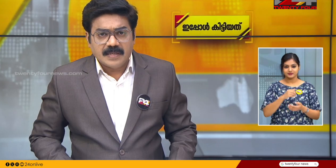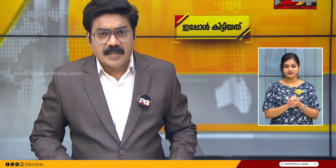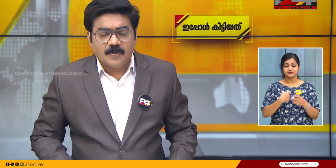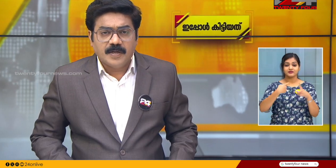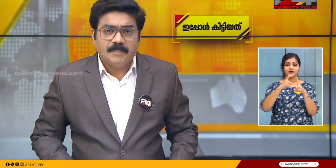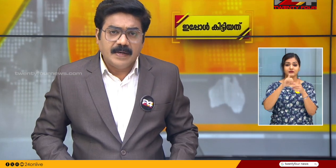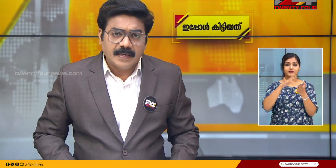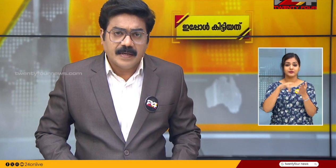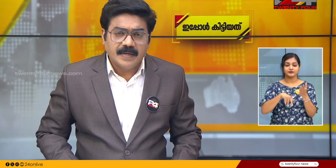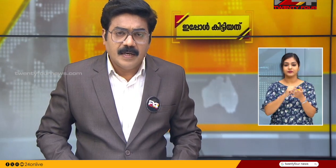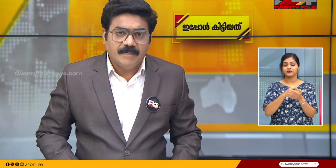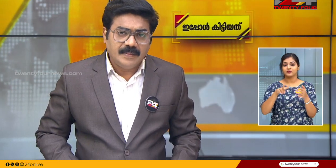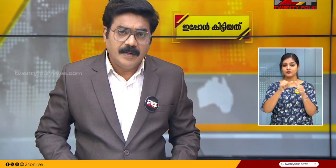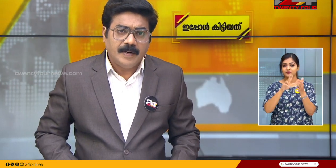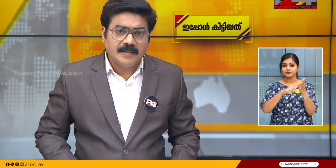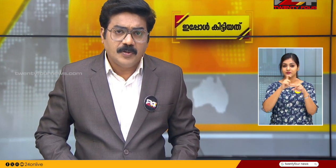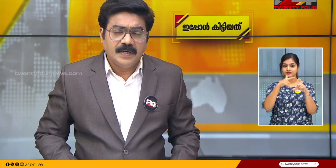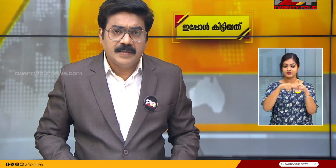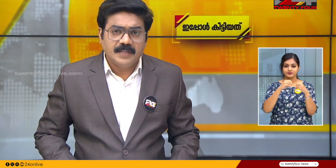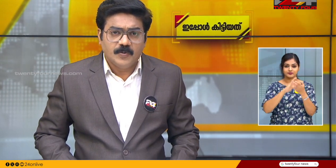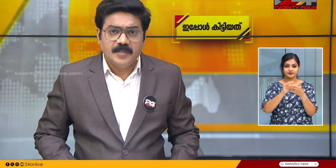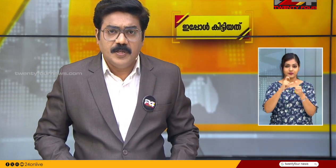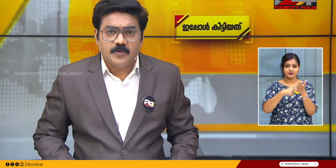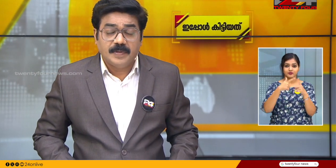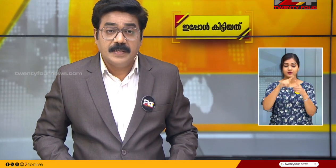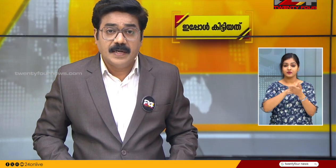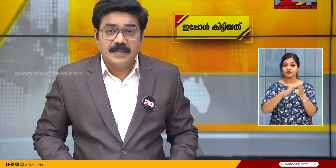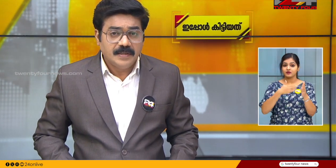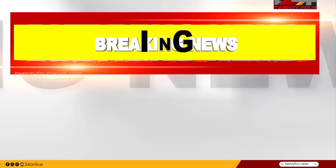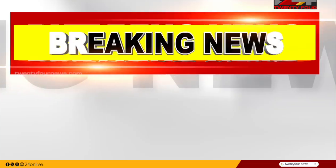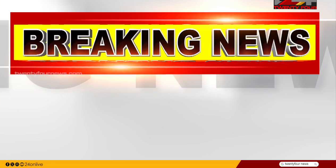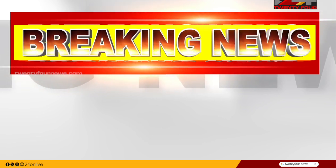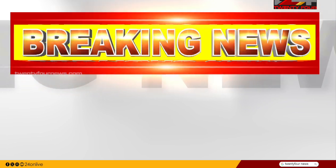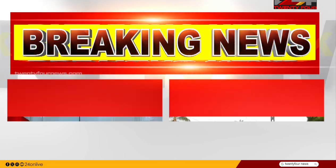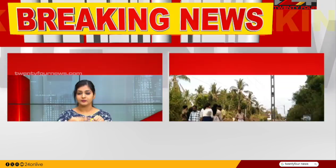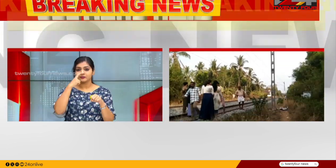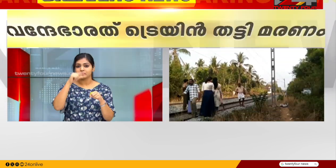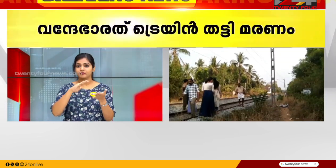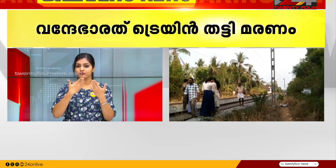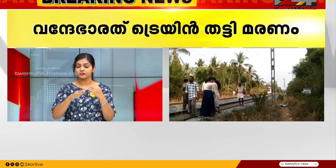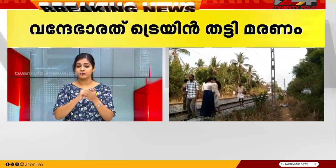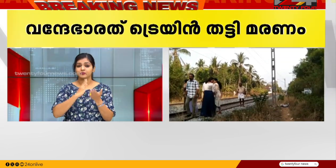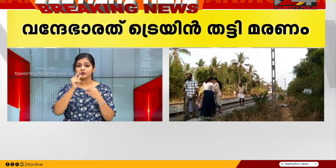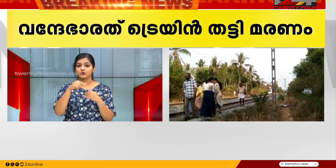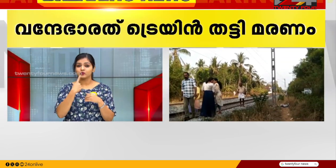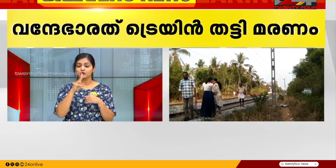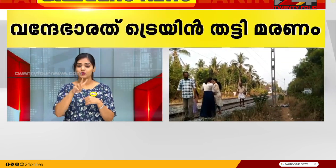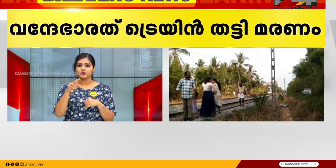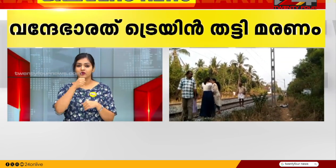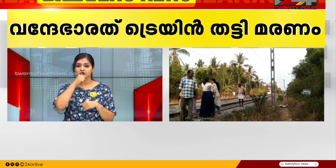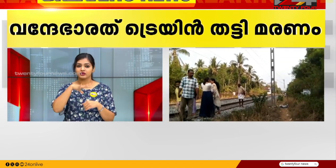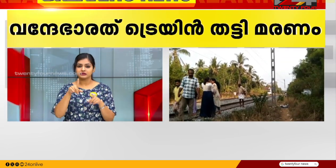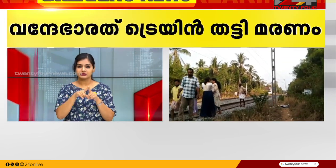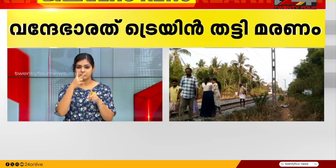നിന്ന്. കാസർഗോഡ് പള്ളിക്കരയിൽ വന്ദേ ഭാരത് ട്രെയിൻ തട്ടി യുവതി മരിച്ചു. മരിച്ചയാളെ തിരിച്ചറിഞ്ഞിട്ടില്ല. പെൺകുട്ടിക്ക് 22 വയസ്സ് പ്രായം